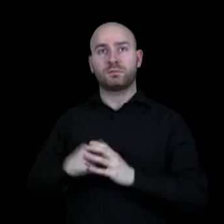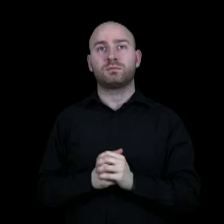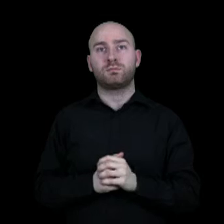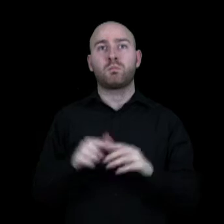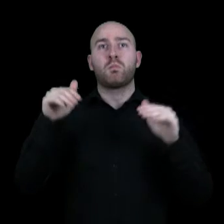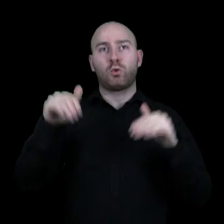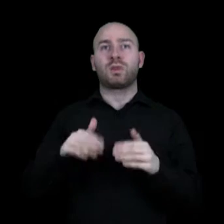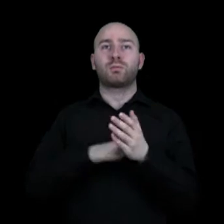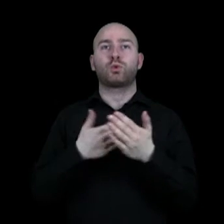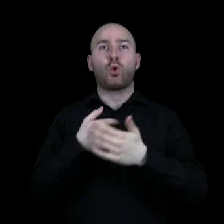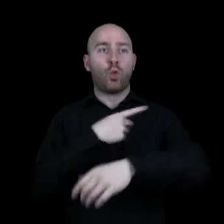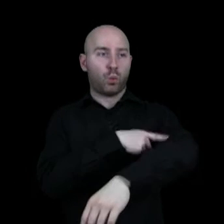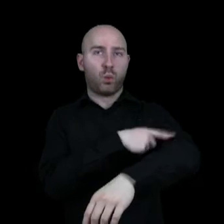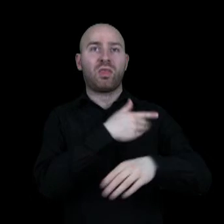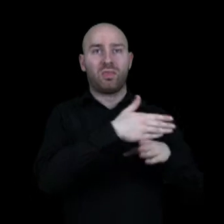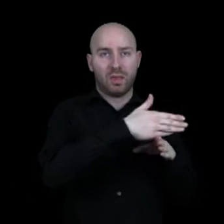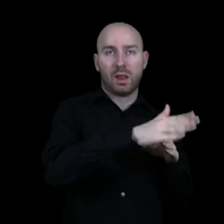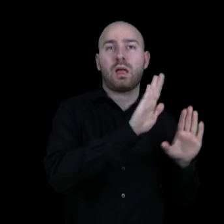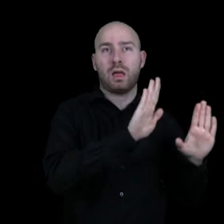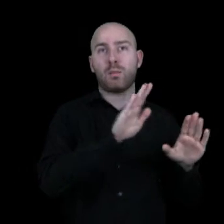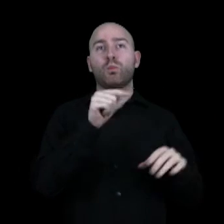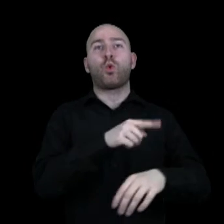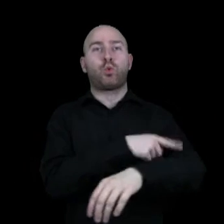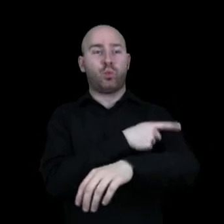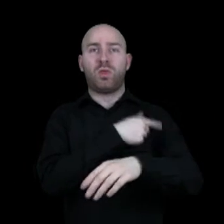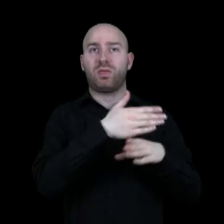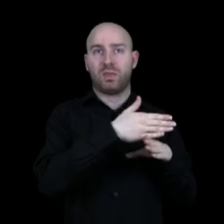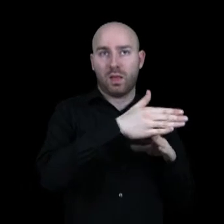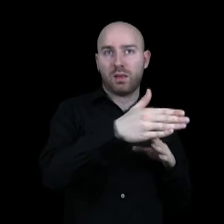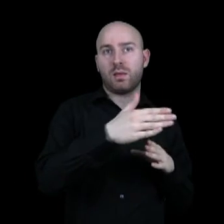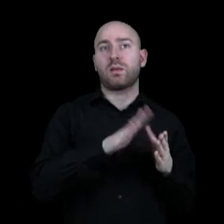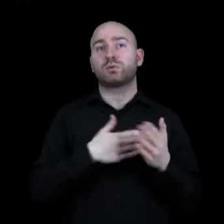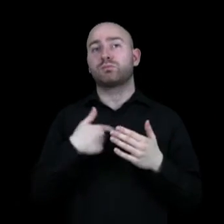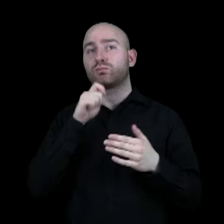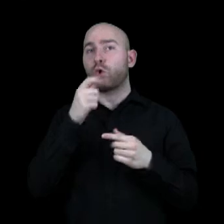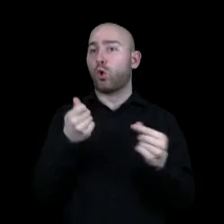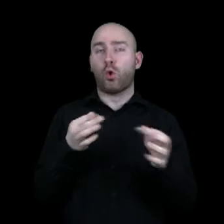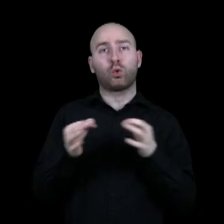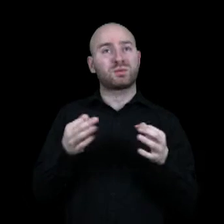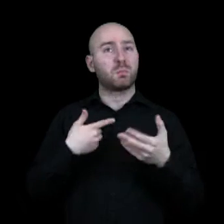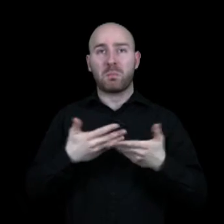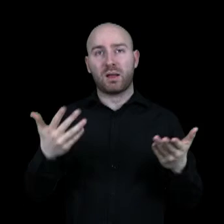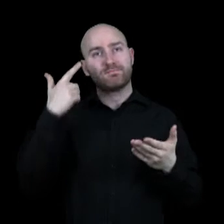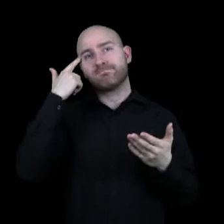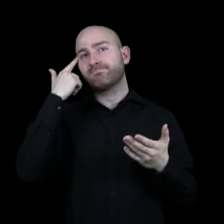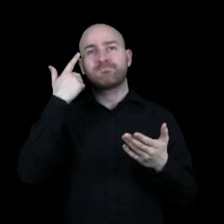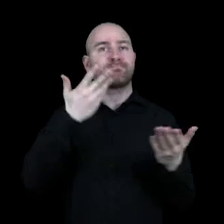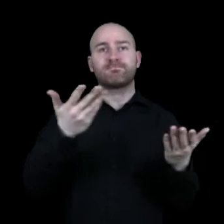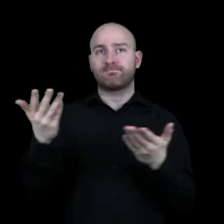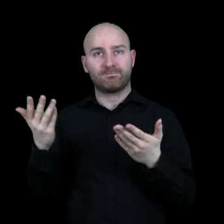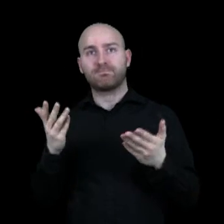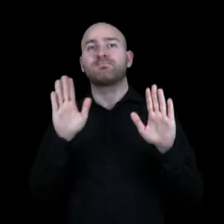To jest wspólny punkt. Muszą się bardziej zadłużyć. Zakładam, że nie mają oszczędności, żeby je przejadać, żeby finansować coś takiego.